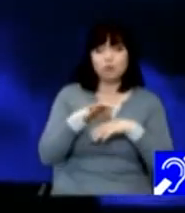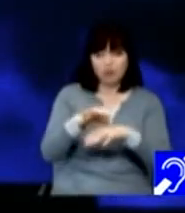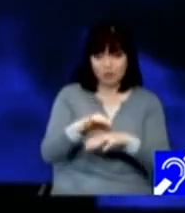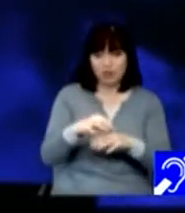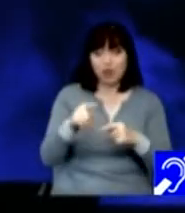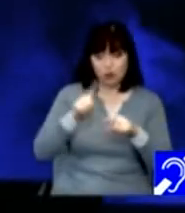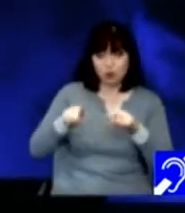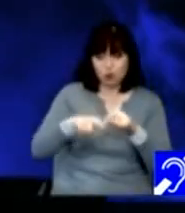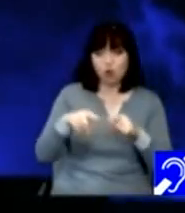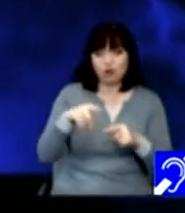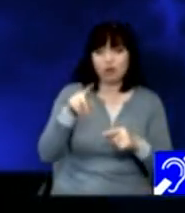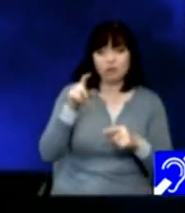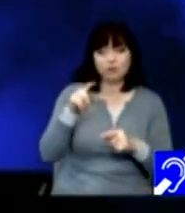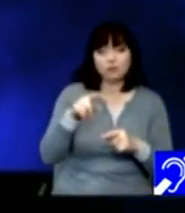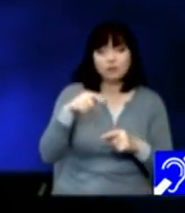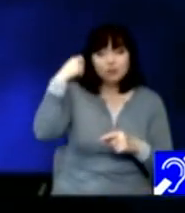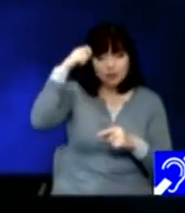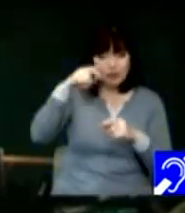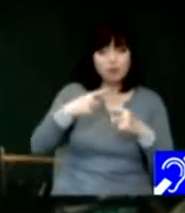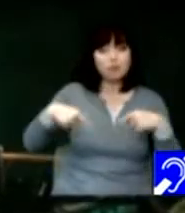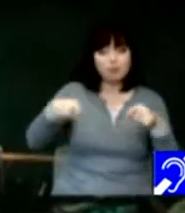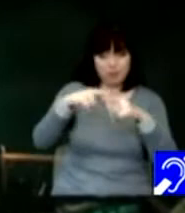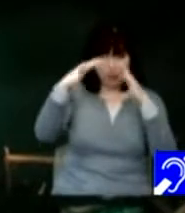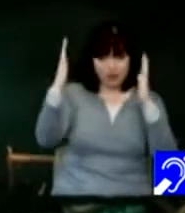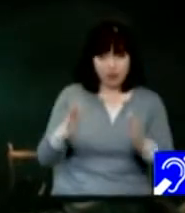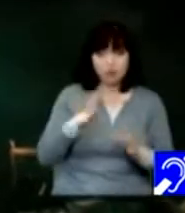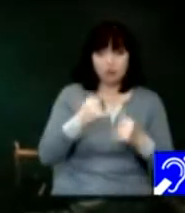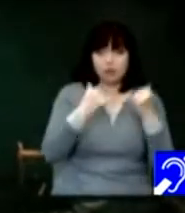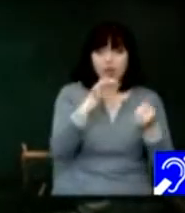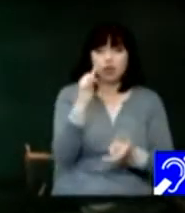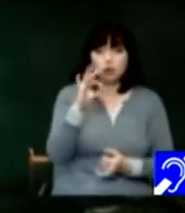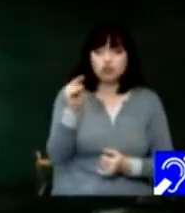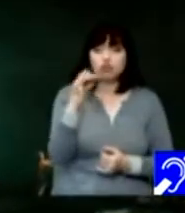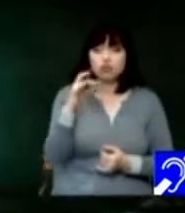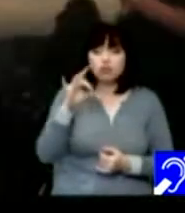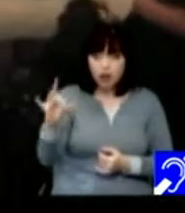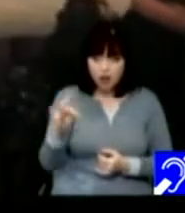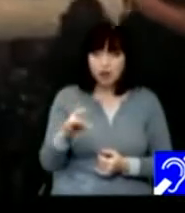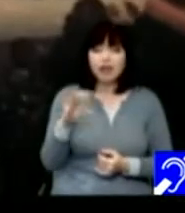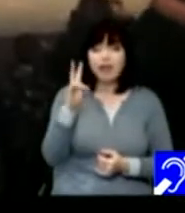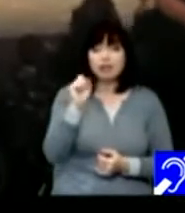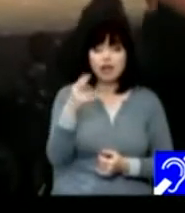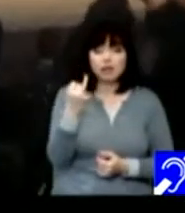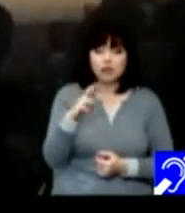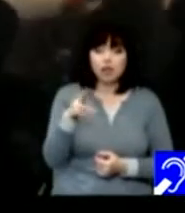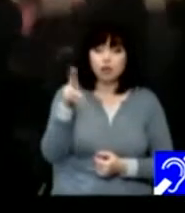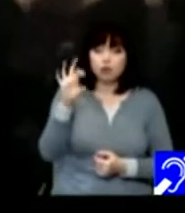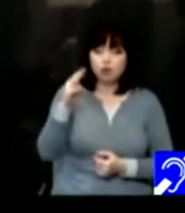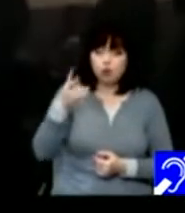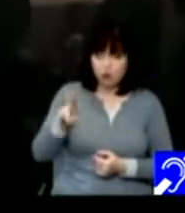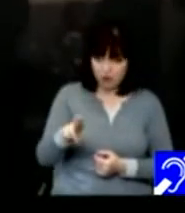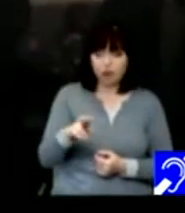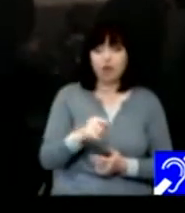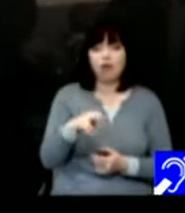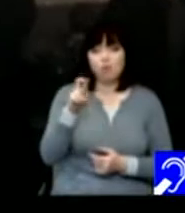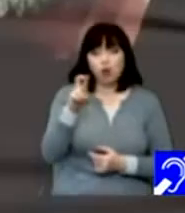timp de președinție. Aceeași distincție a fost oferită și actorilor Ion Jitar de la Luceafărul și Nadiei Donea de la Teatrul Muzical